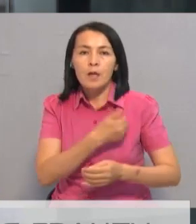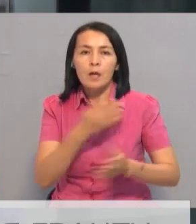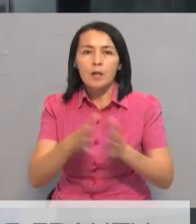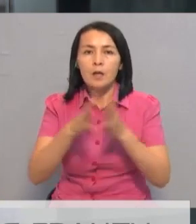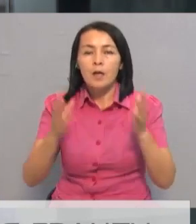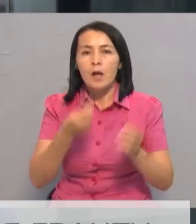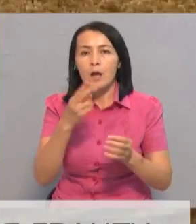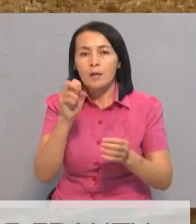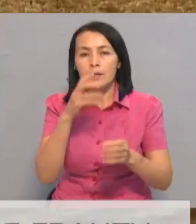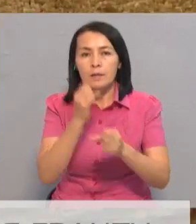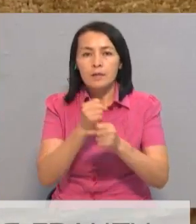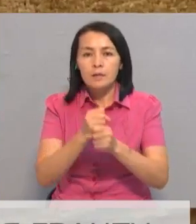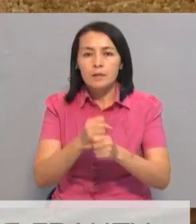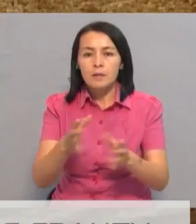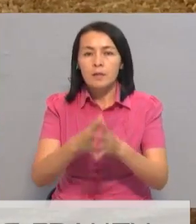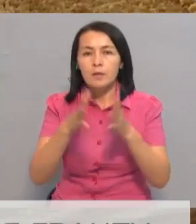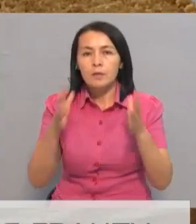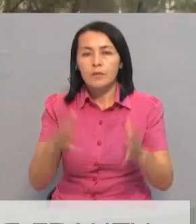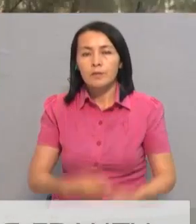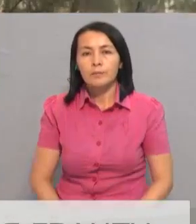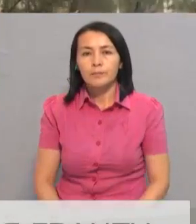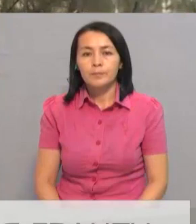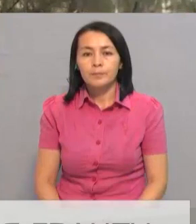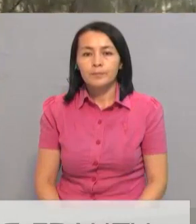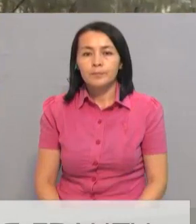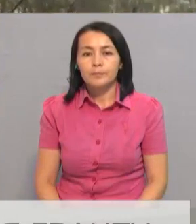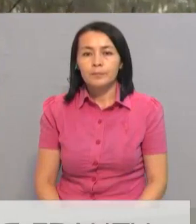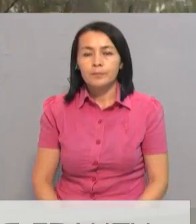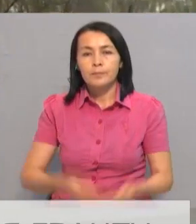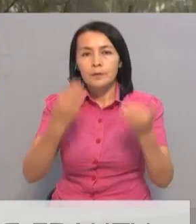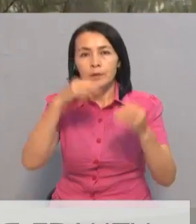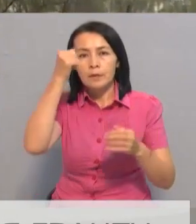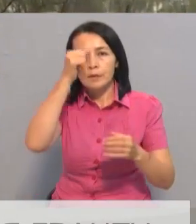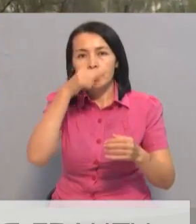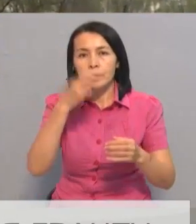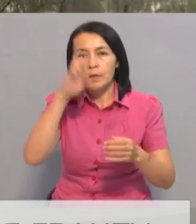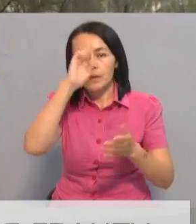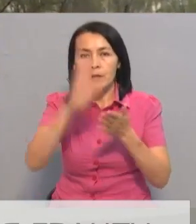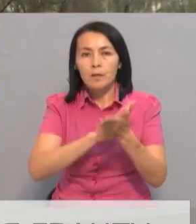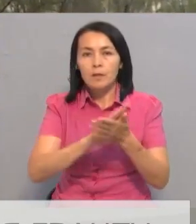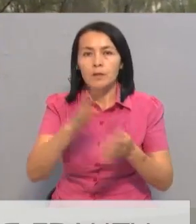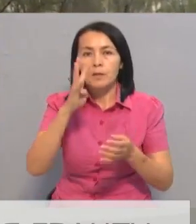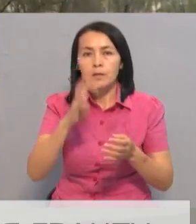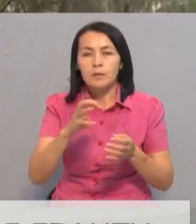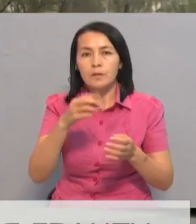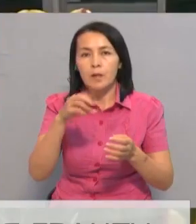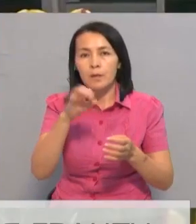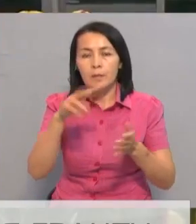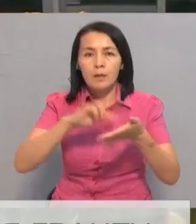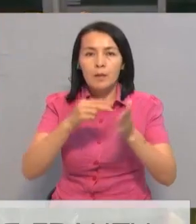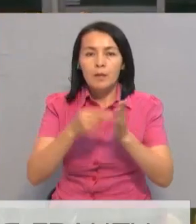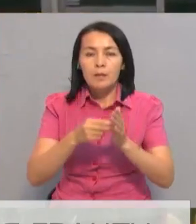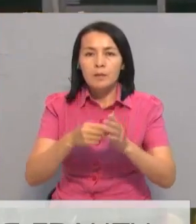расширить цех и сделать пекарню пал Дай норм в этом году государственный Гранд в размере 400 МРП